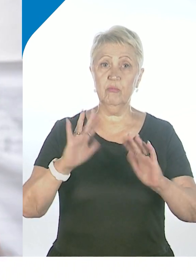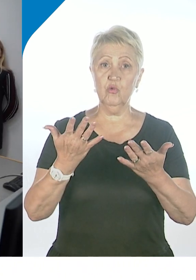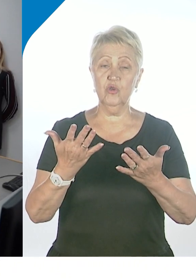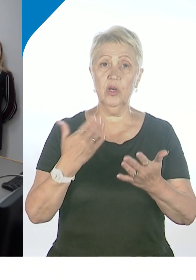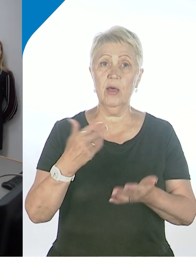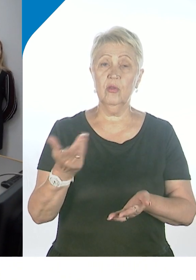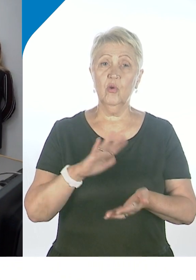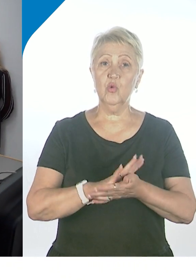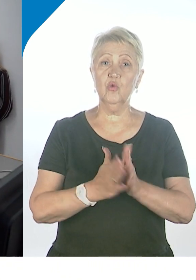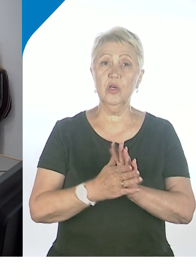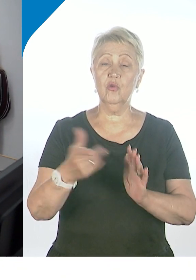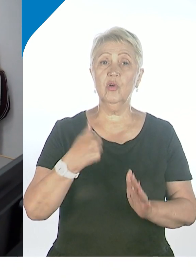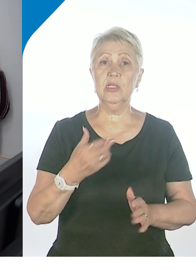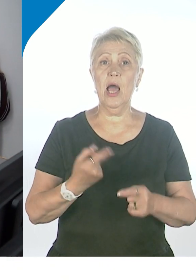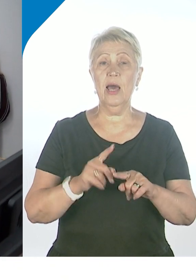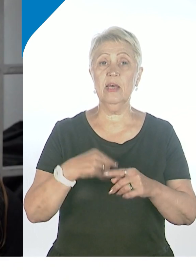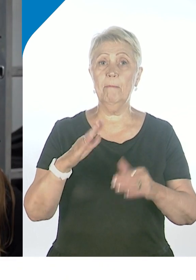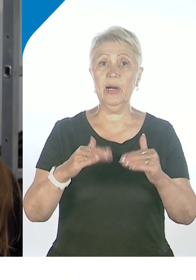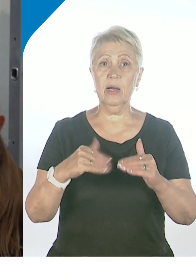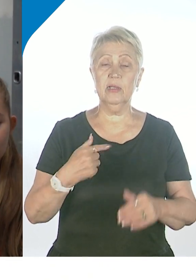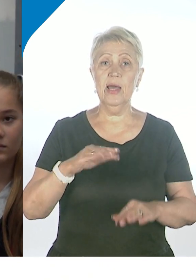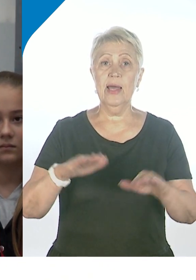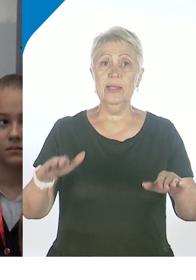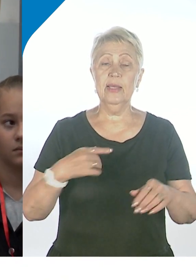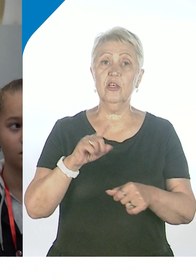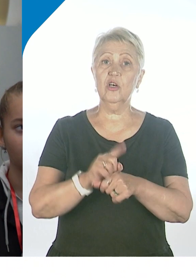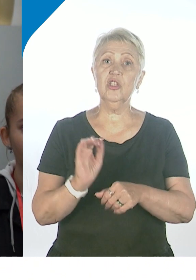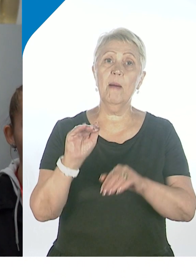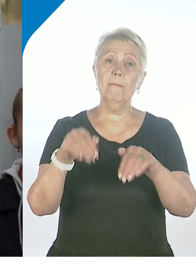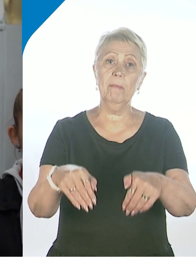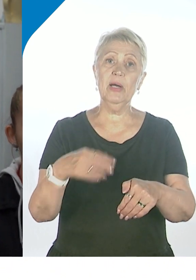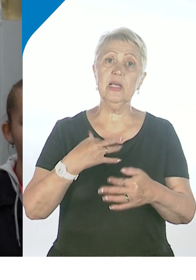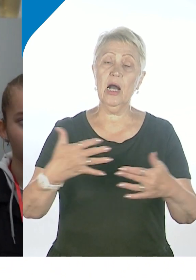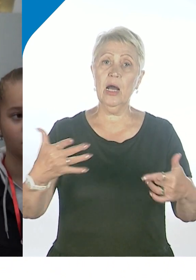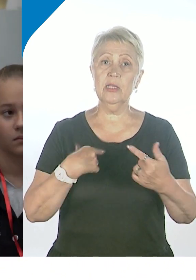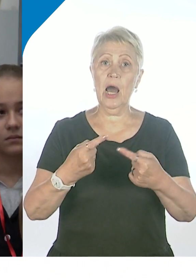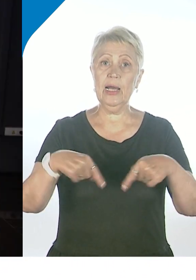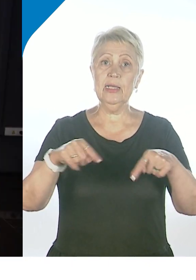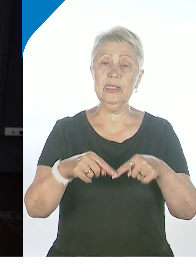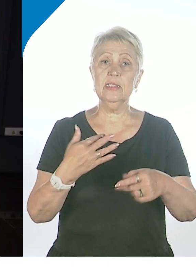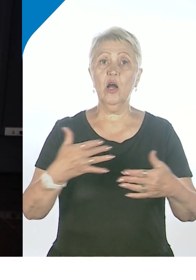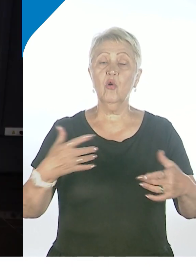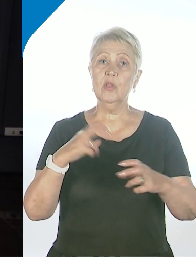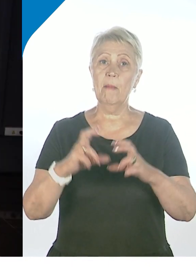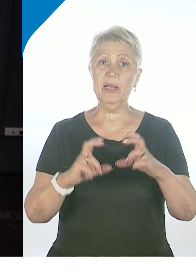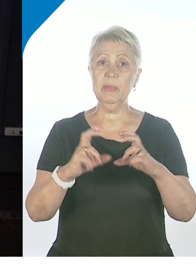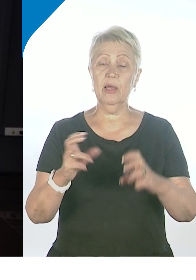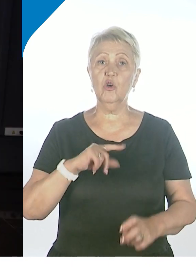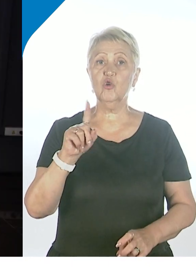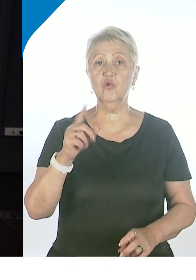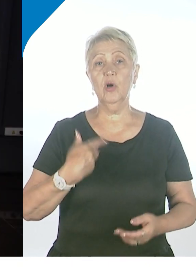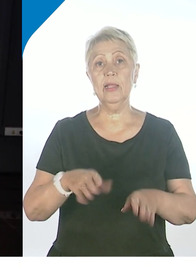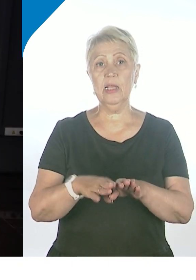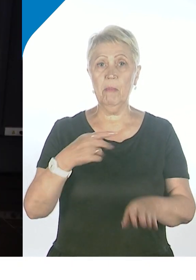есть дети должны попасть в какую-то организацию, на какие-то предприятия, посмотреть, как это выглядит изнутри. Потому что там